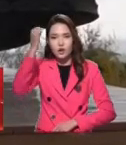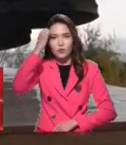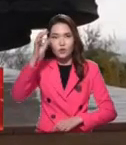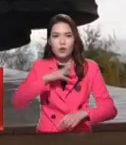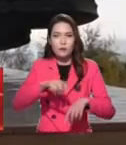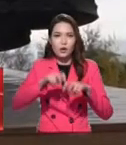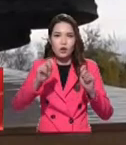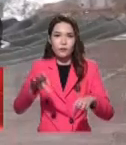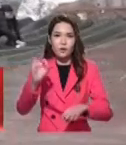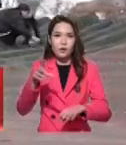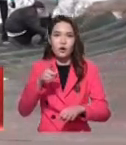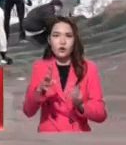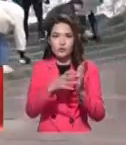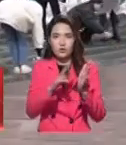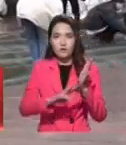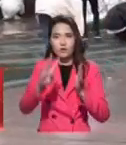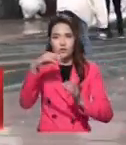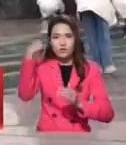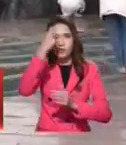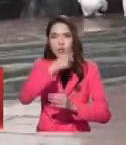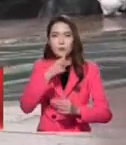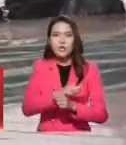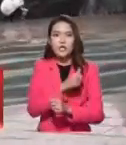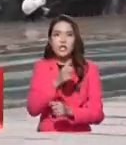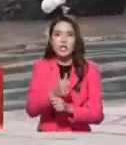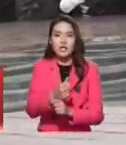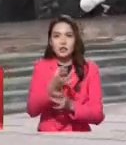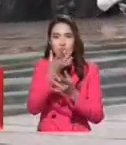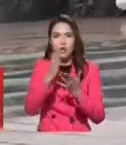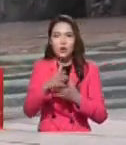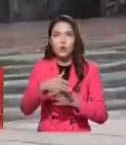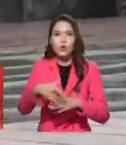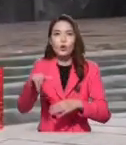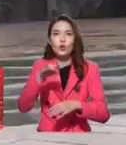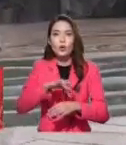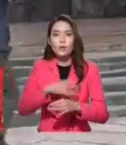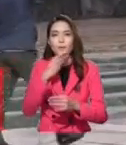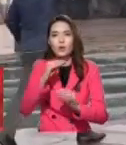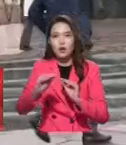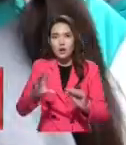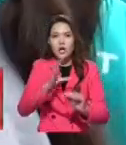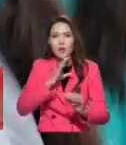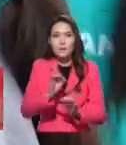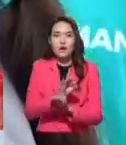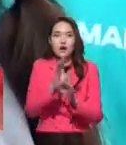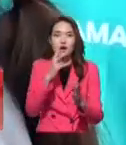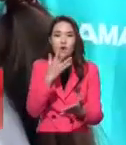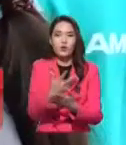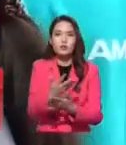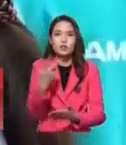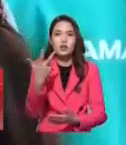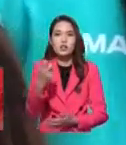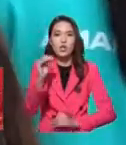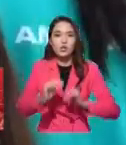в октябре 1984 года и стал одной из главных достопримечательностей города. На его сооружение было израсходовано около 300